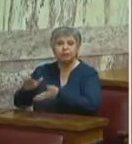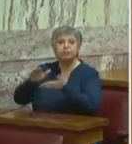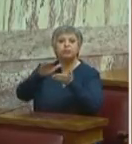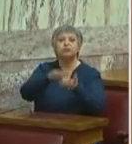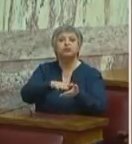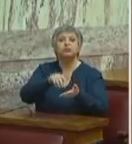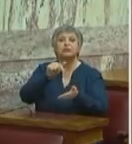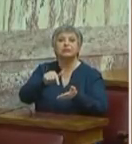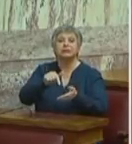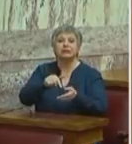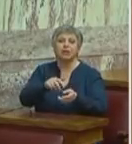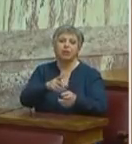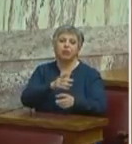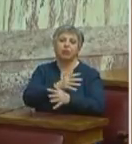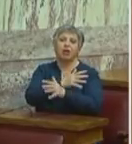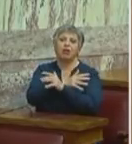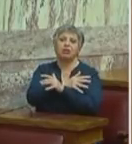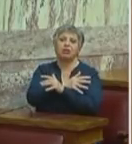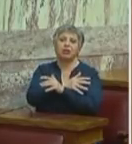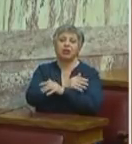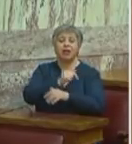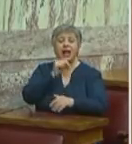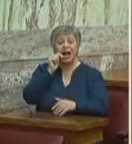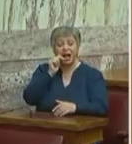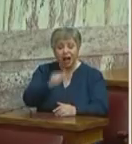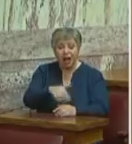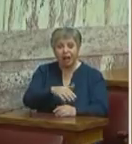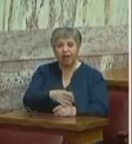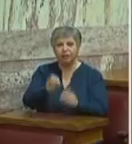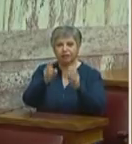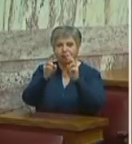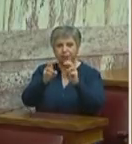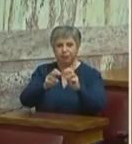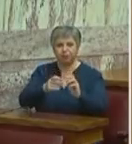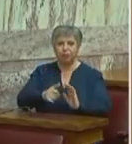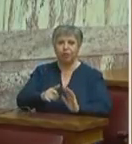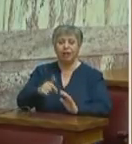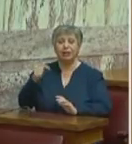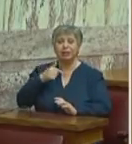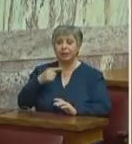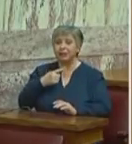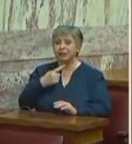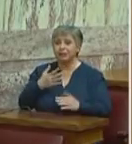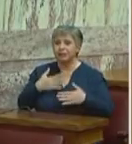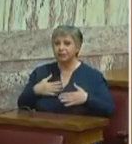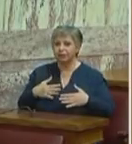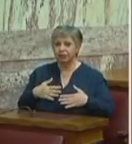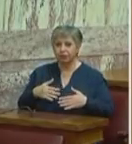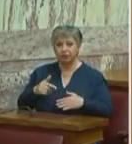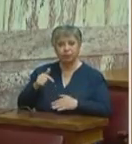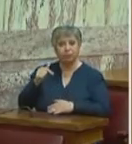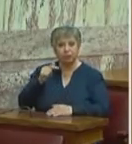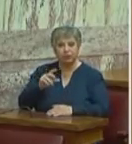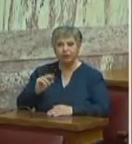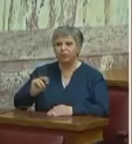Προσερχόμαστε στη σημερινή ψηφοφορία, κυρίες και κύριοι βουλευτές, με ένα απλό και καθαρό αίτημα. Κάθε πολίτης μπορεί να